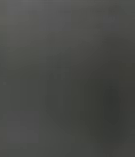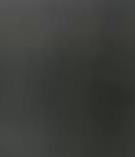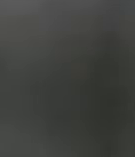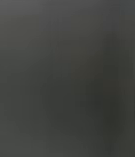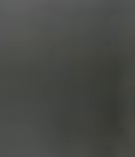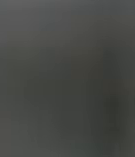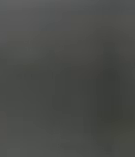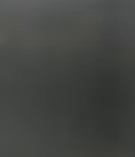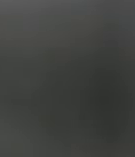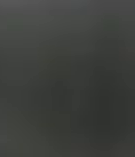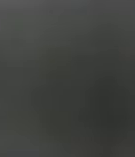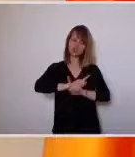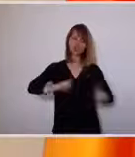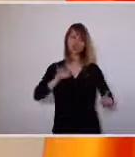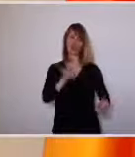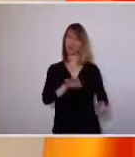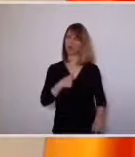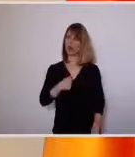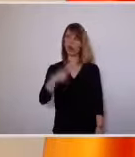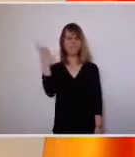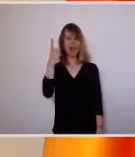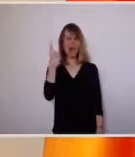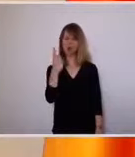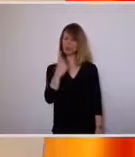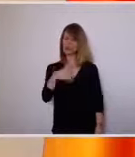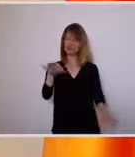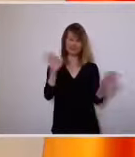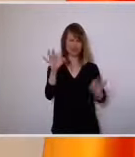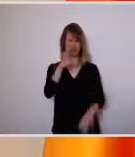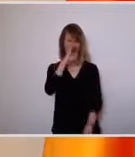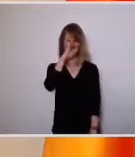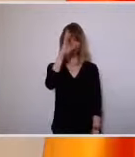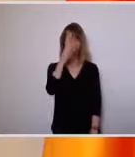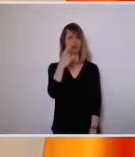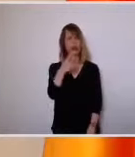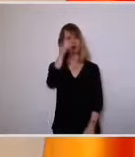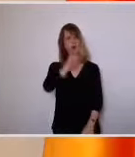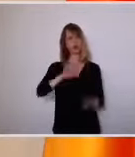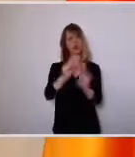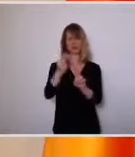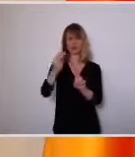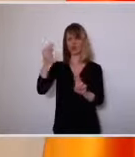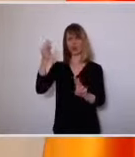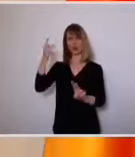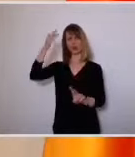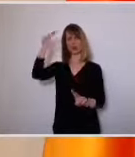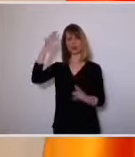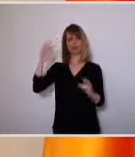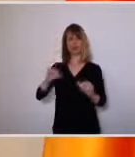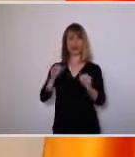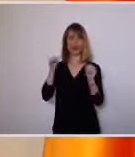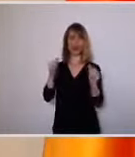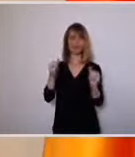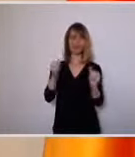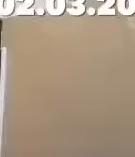Niemand hat die Absicht, eine Mauer zu errichten. Wenn jeder von uns ein Stück weit zurückdenkt, was er in Deutschland schon erlebt hat, werden wir feststellen, es ist auch